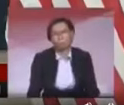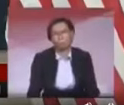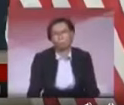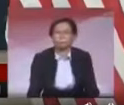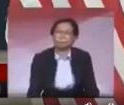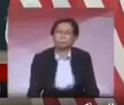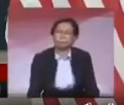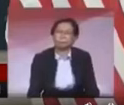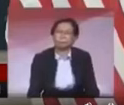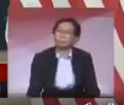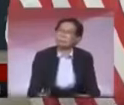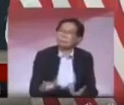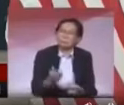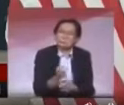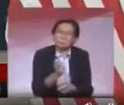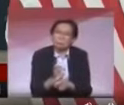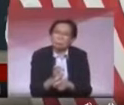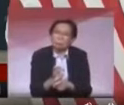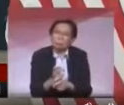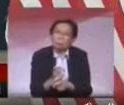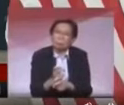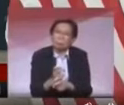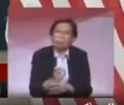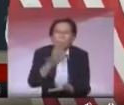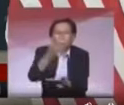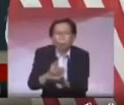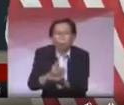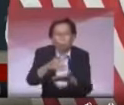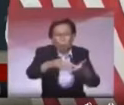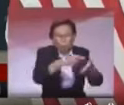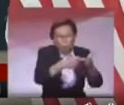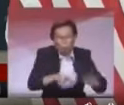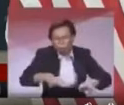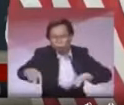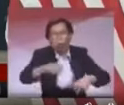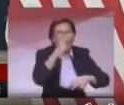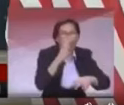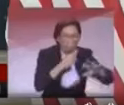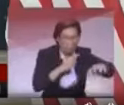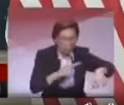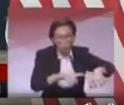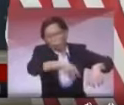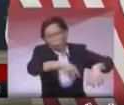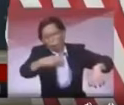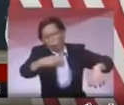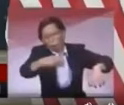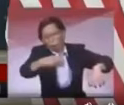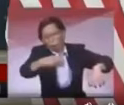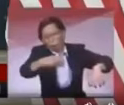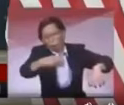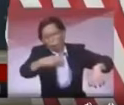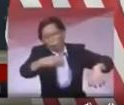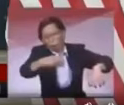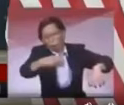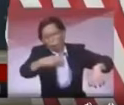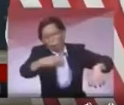Antaranya ialah kekangan untuk menghalang pergerakan pengundi di kawasan merah untuk keluar mengundi. One of